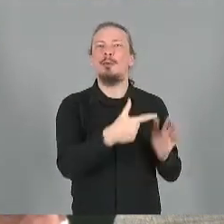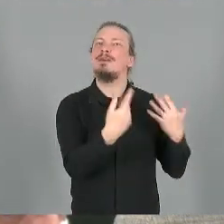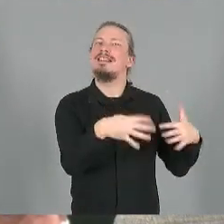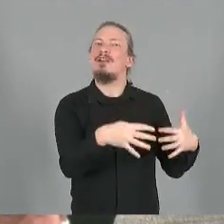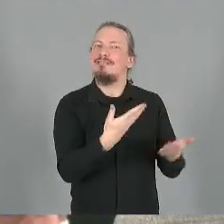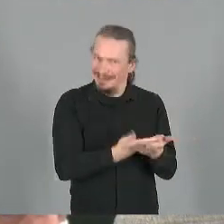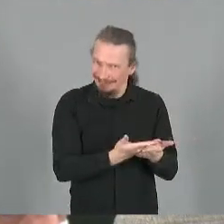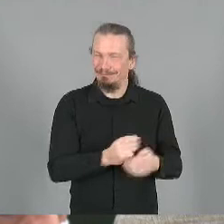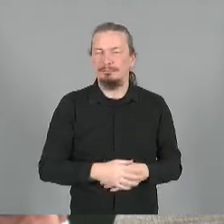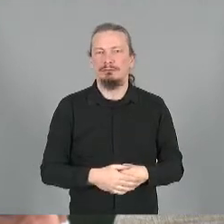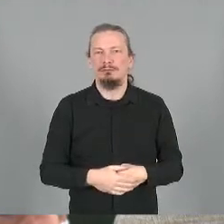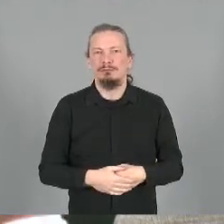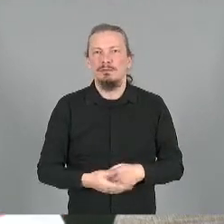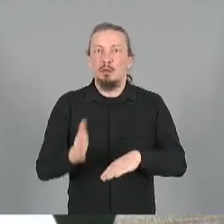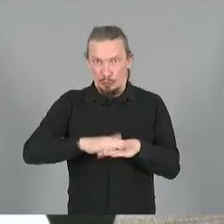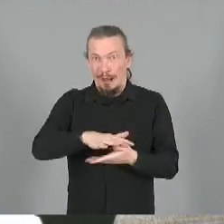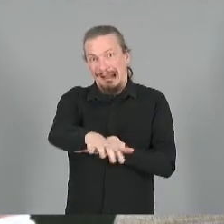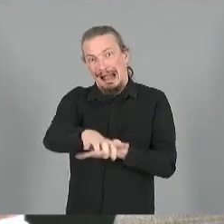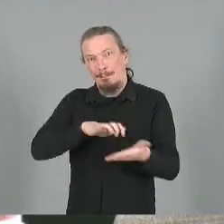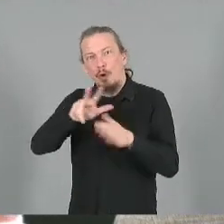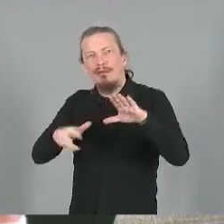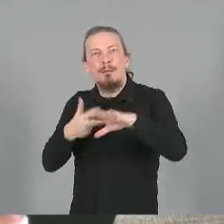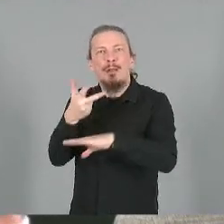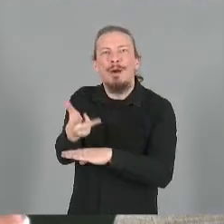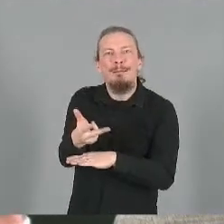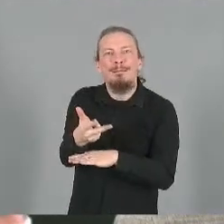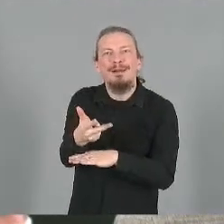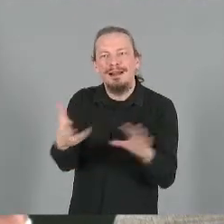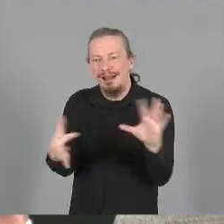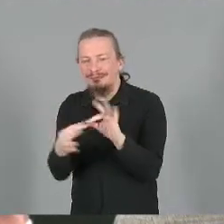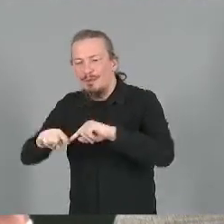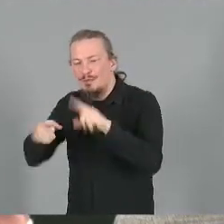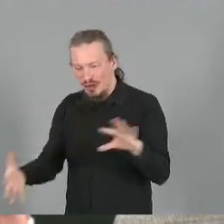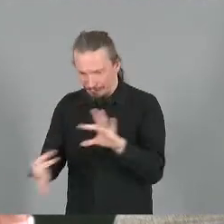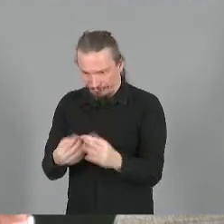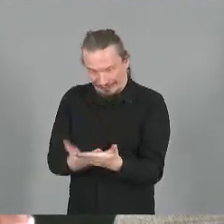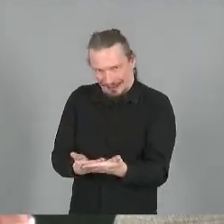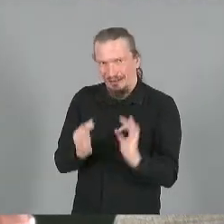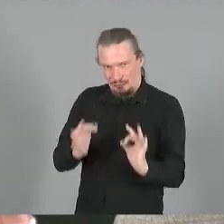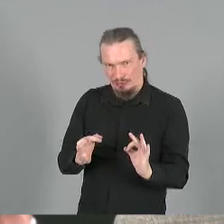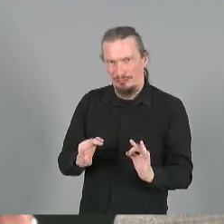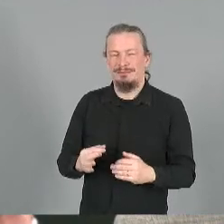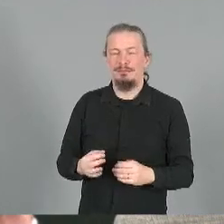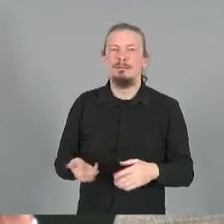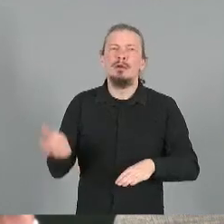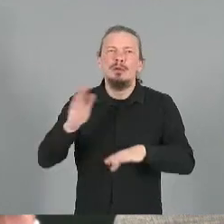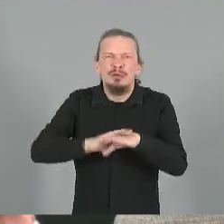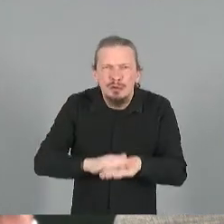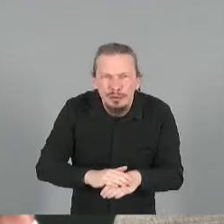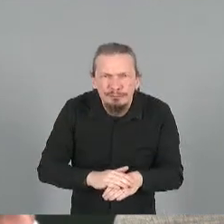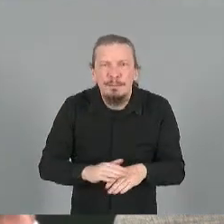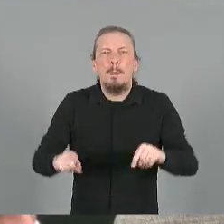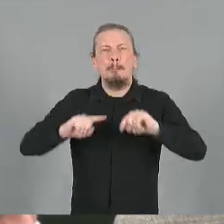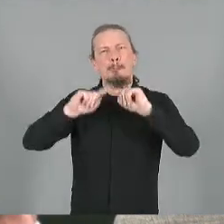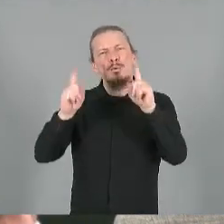démarche, et c'est ce que rappelle également le rapport développement durable associé à ce budget primitif. Or, si la logique du